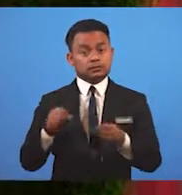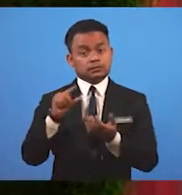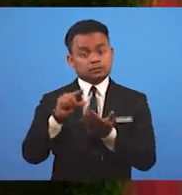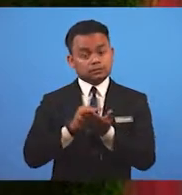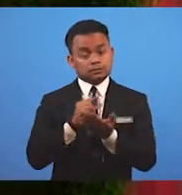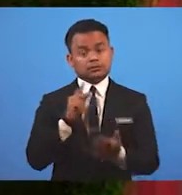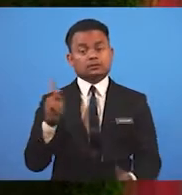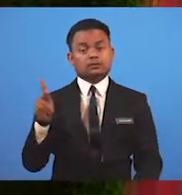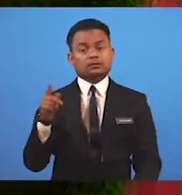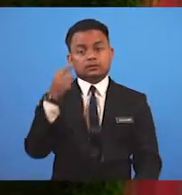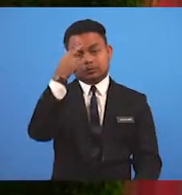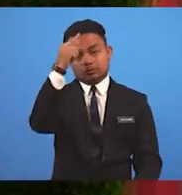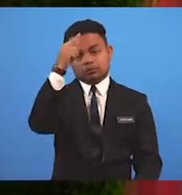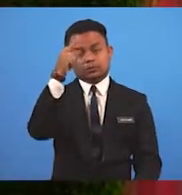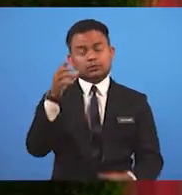Overrun ke?